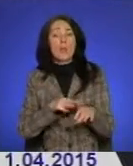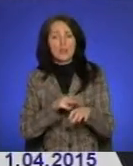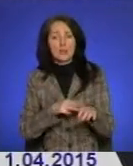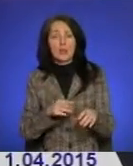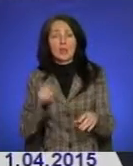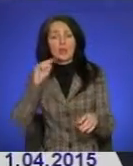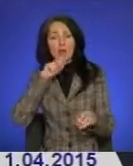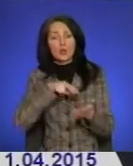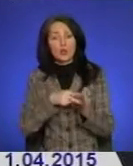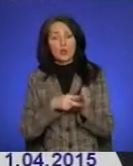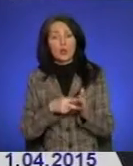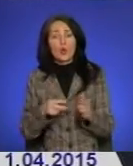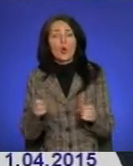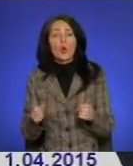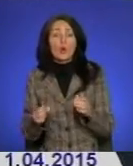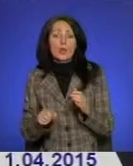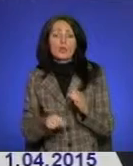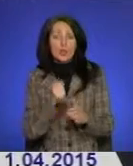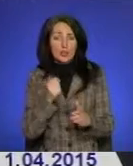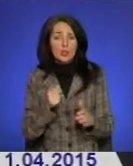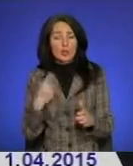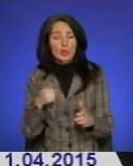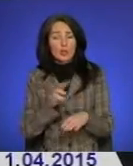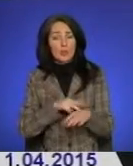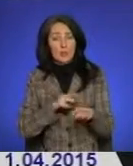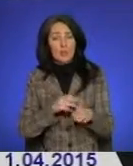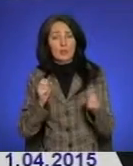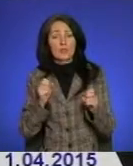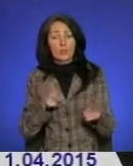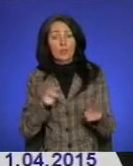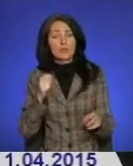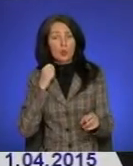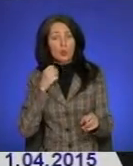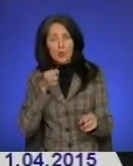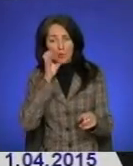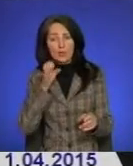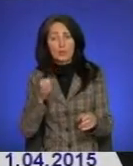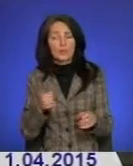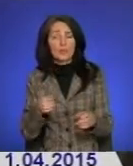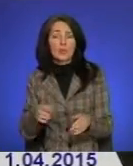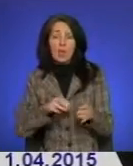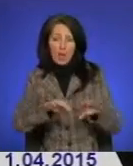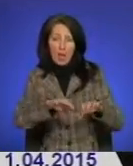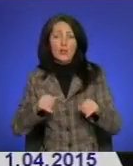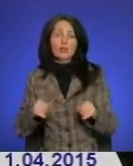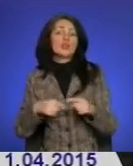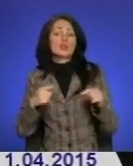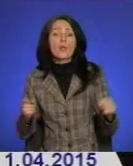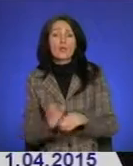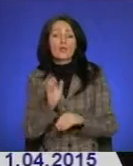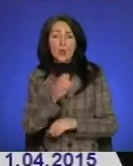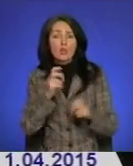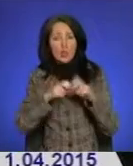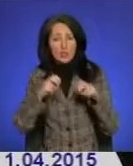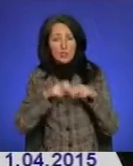з економічною злочинністю обласної міліції. Небезпечну продукцію вилучили з обігу та направили на дослідження. Як розповів начальник управління Державної